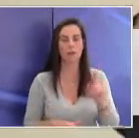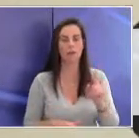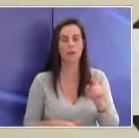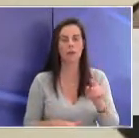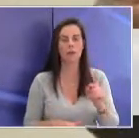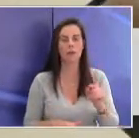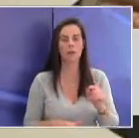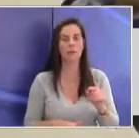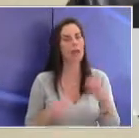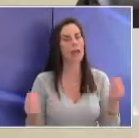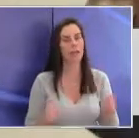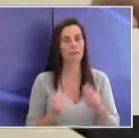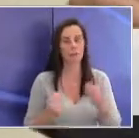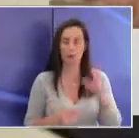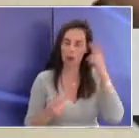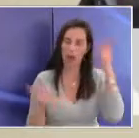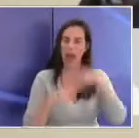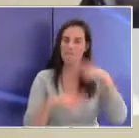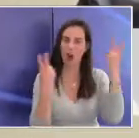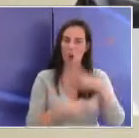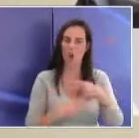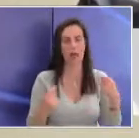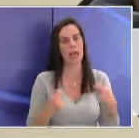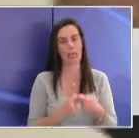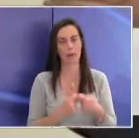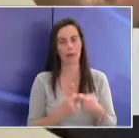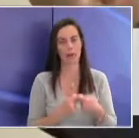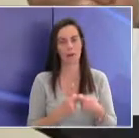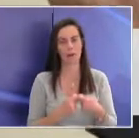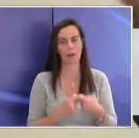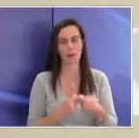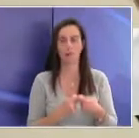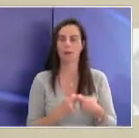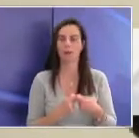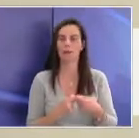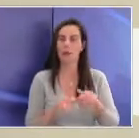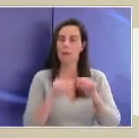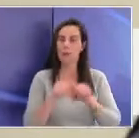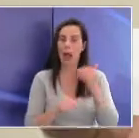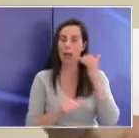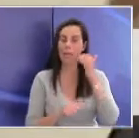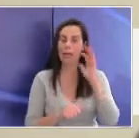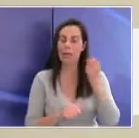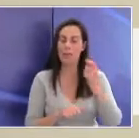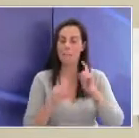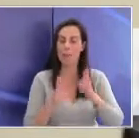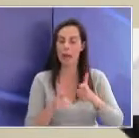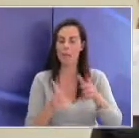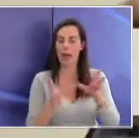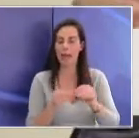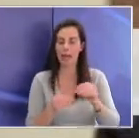לממשל לשורה ארוכה של הבנות, לגבי צמיחה אמריקאית ושעת מלחמה בינינו ובין חיזבאללה או